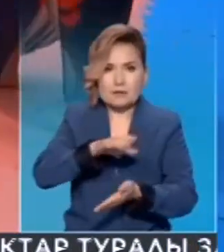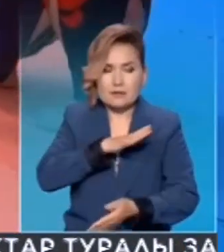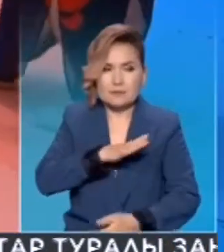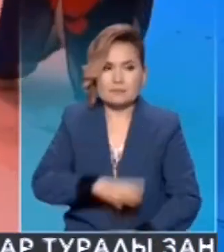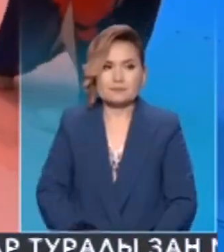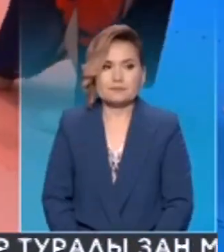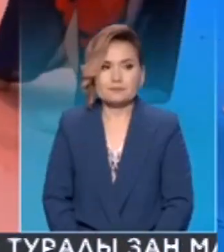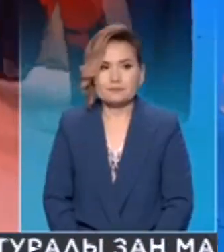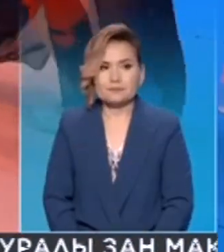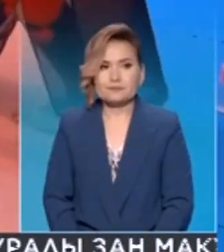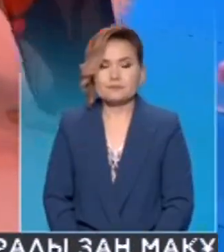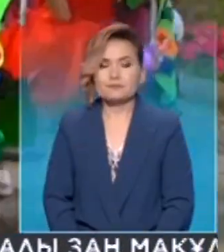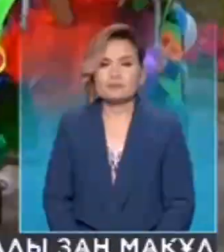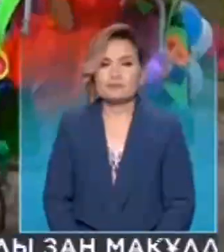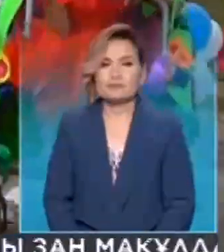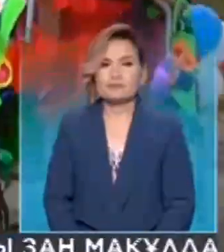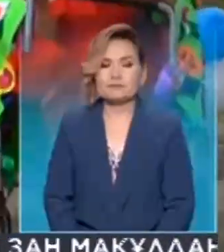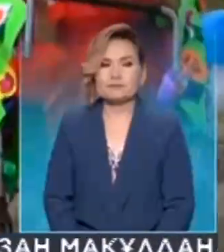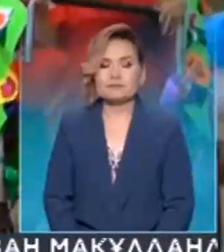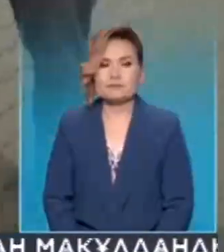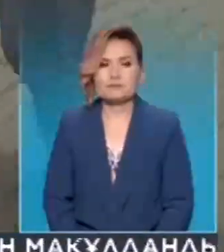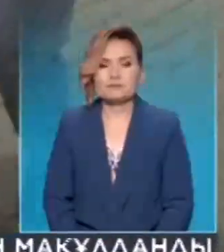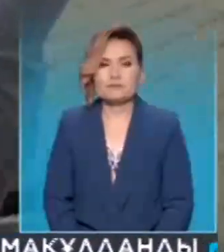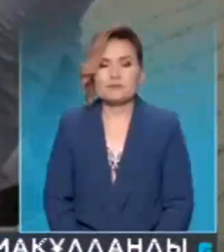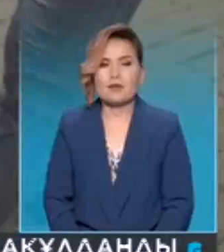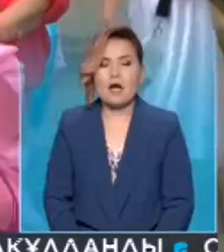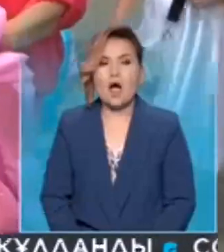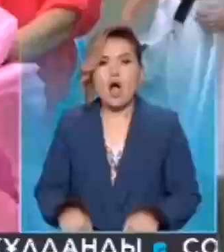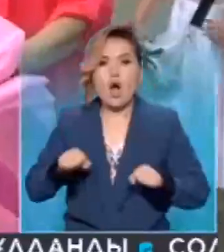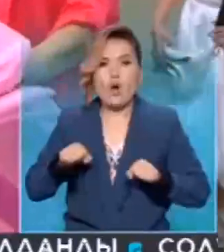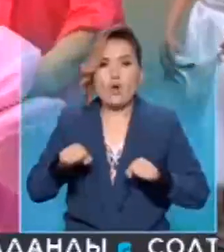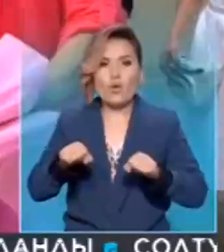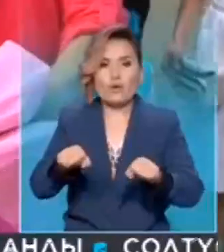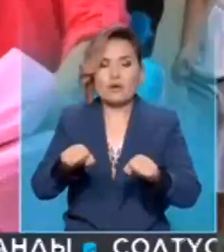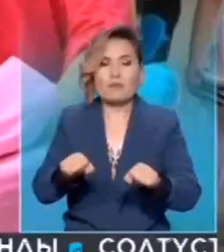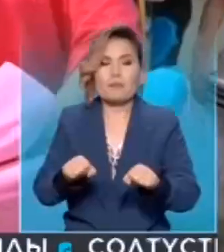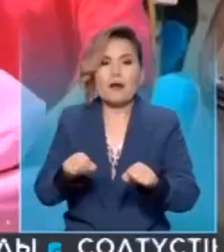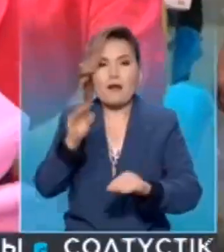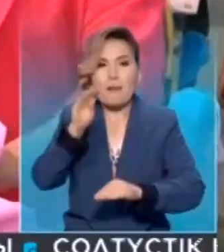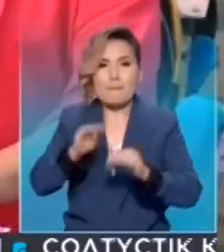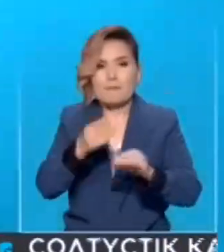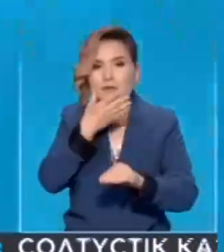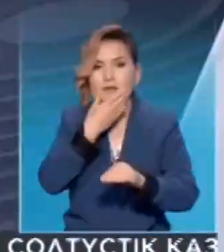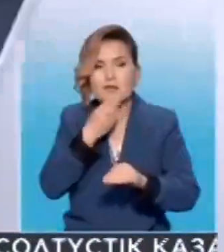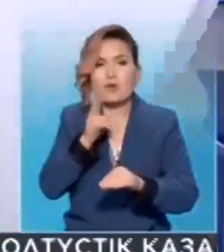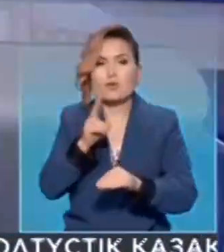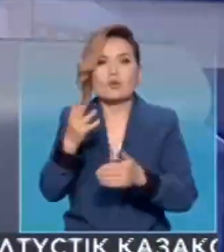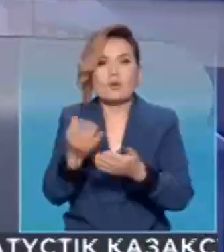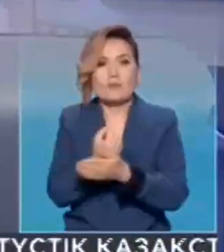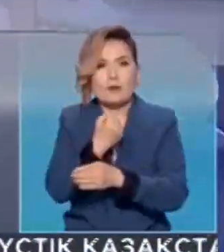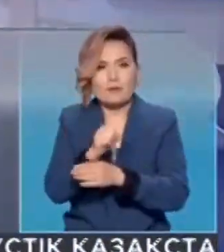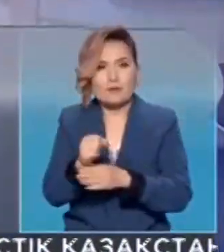Жарысын балақай, келе ғой, келе ғой, келе ғой, келе ғой. Қоларба шеруінде кімдер жеңіске жетті?